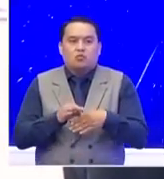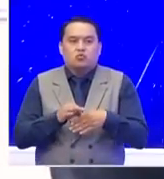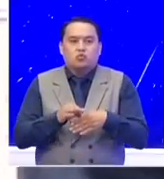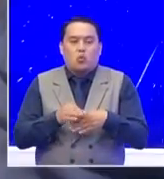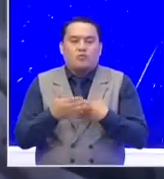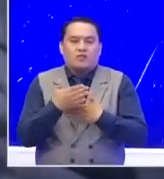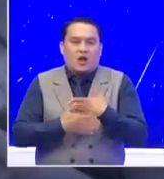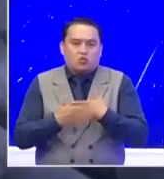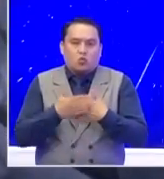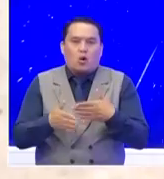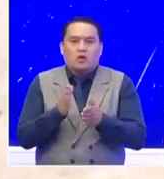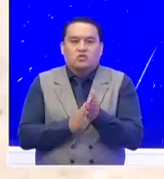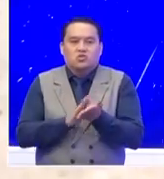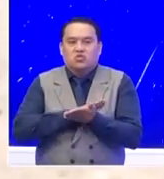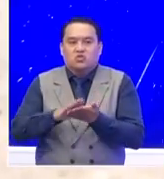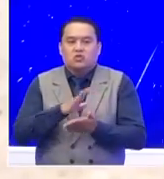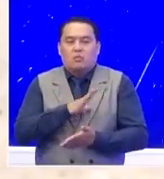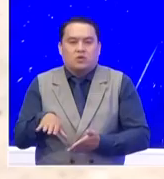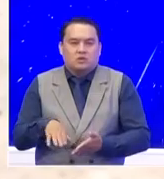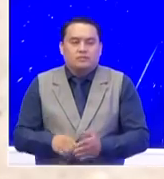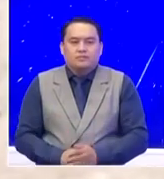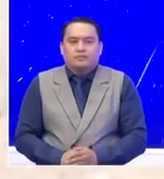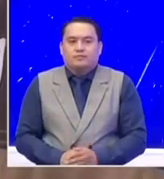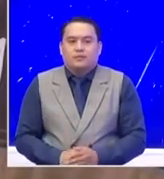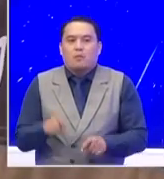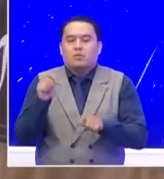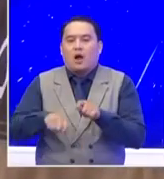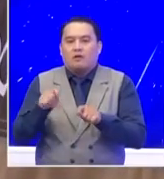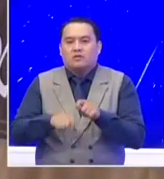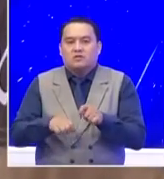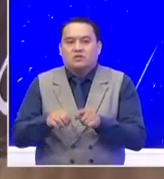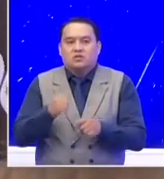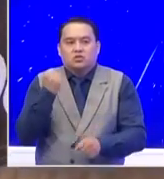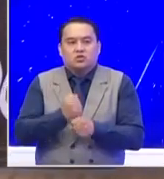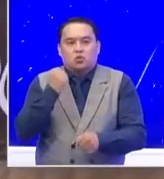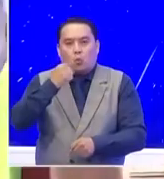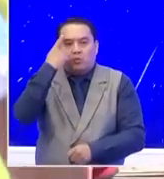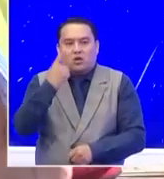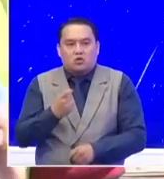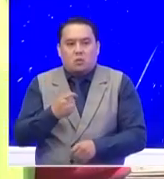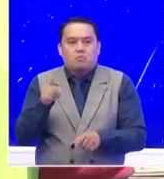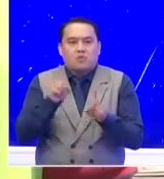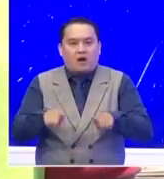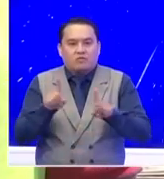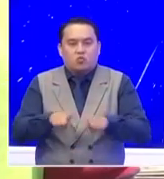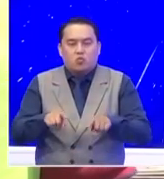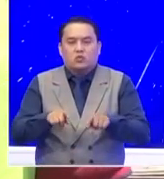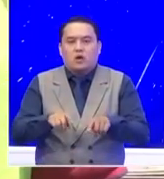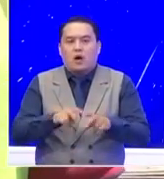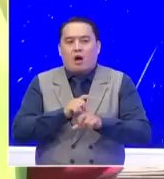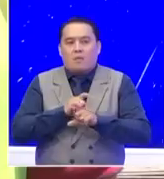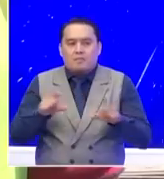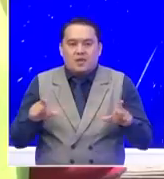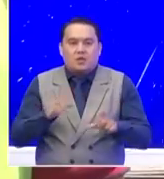что снаружи не очищены. Неисполнительным подрядчикам проверяющие сделали строгое предупреждение. Провести повторное инспектирование объектов